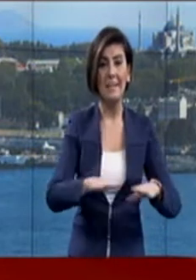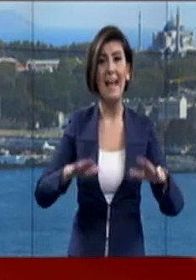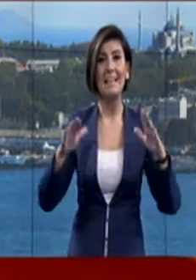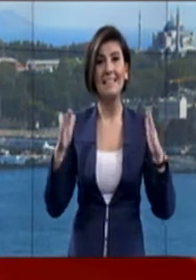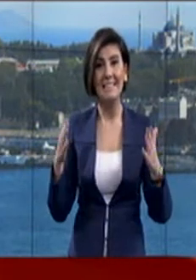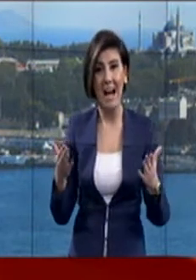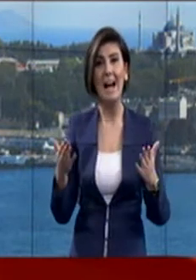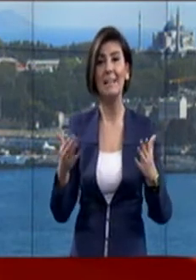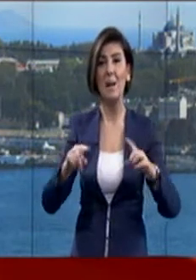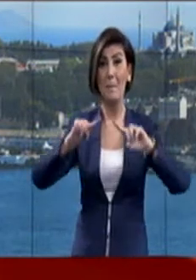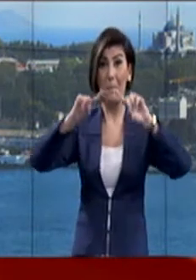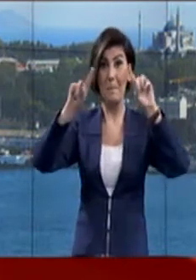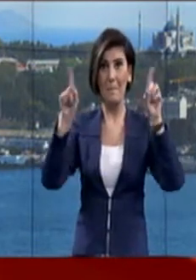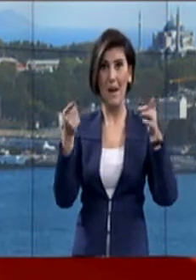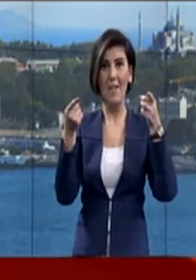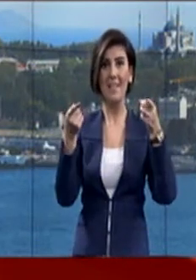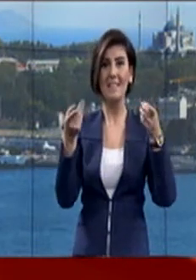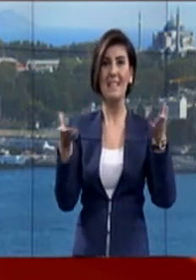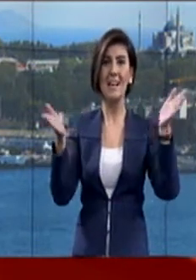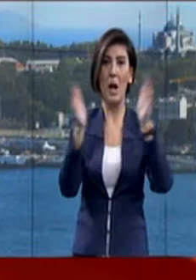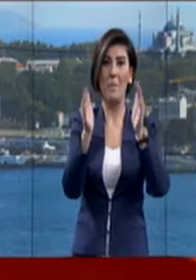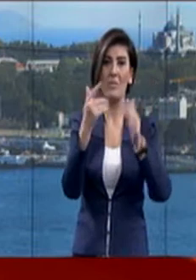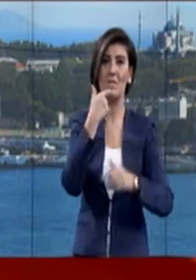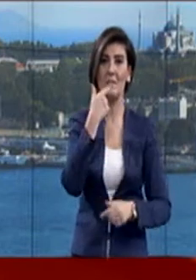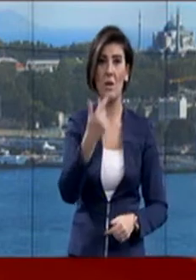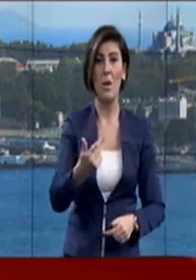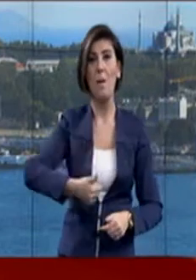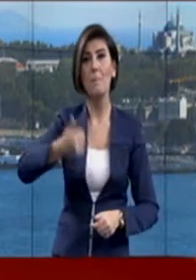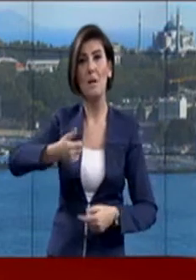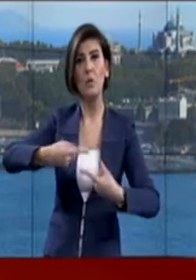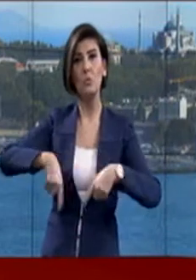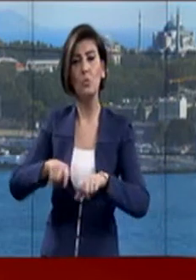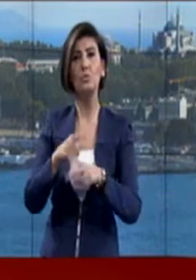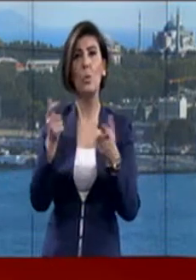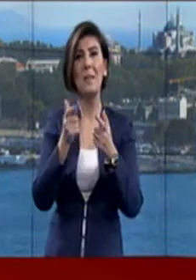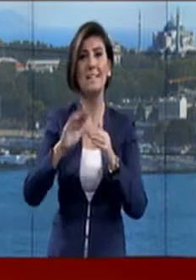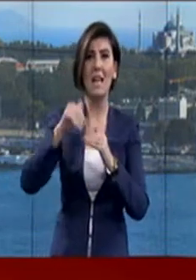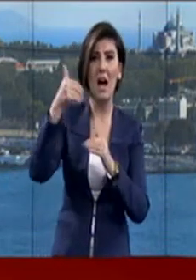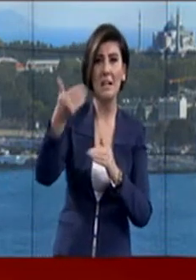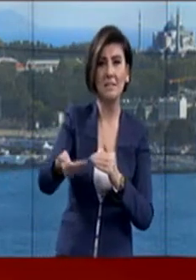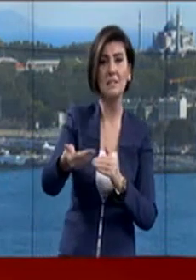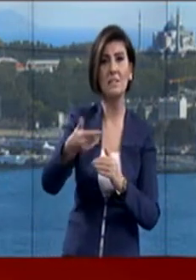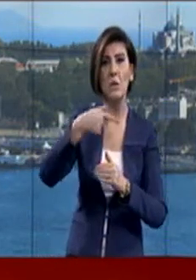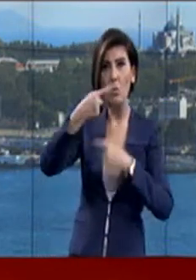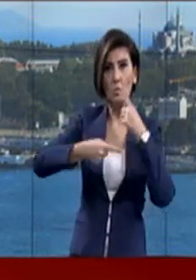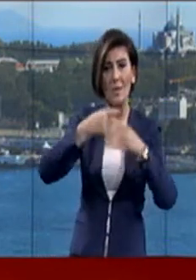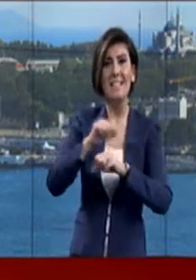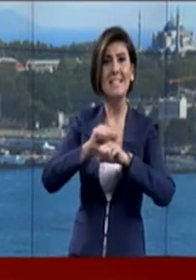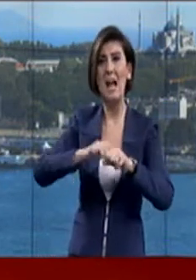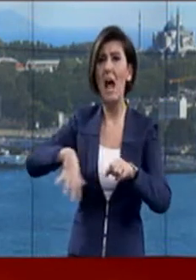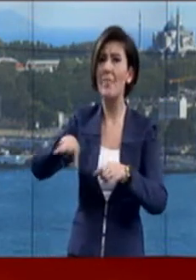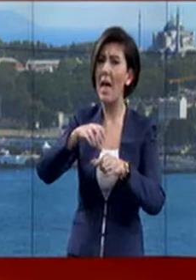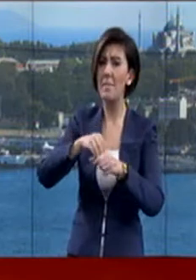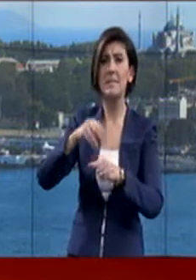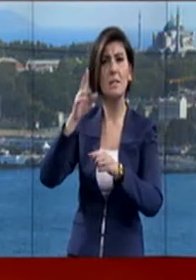yani parantezi kapatacağız açıklaması yaptı. Bakanlar Kurulu toplantısının ardından konuşan Kurtulmuş, zararların hepsini